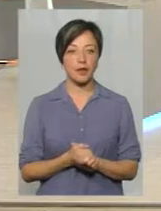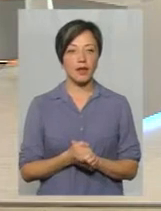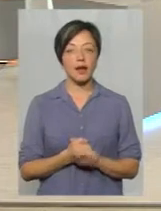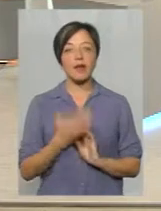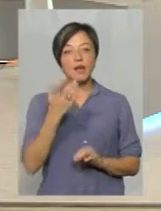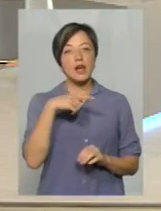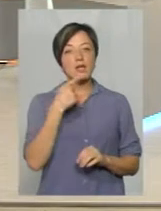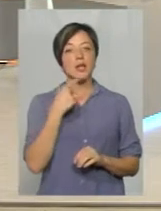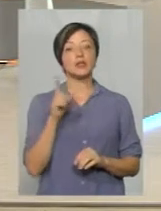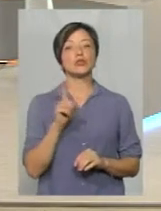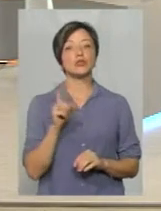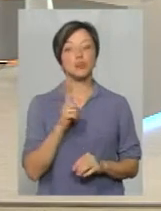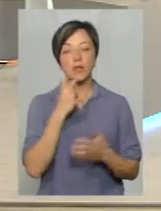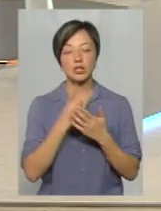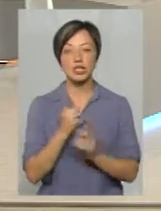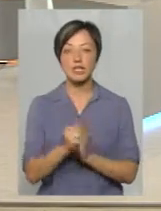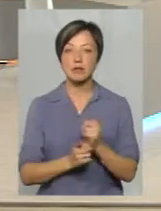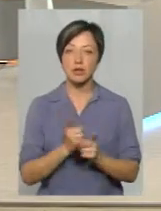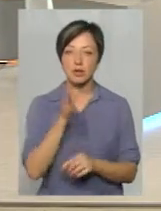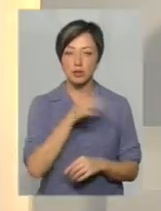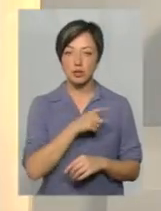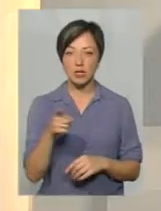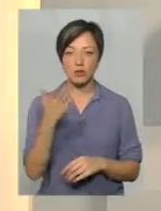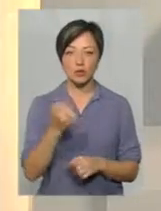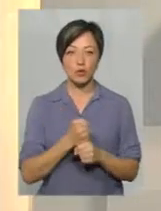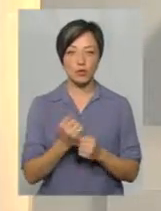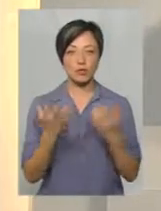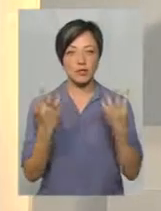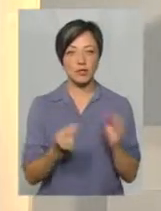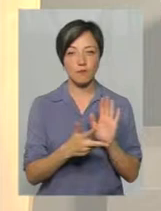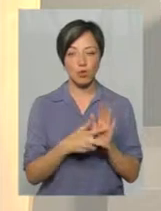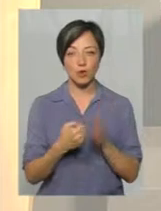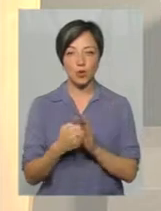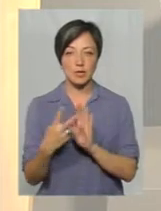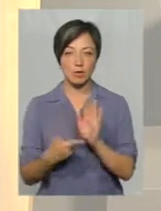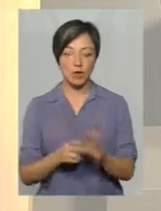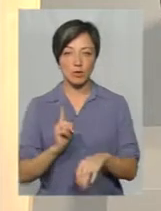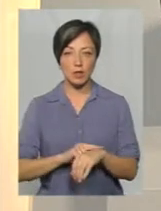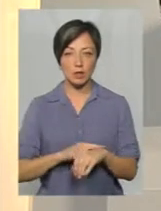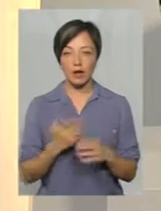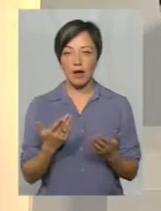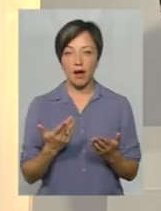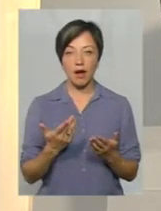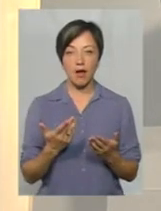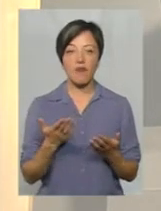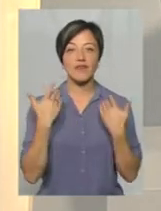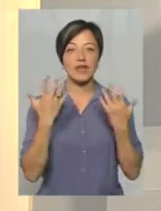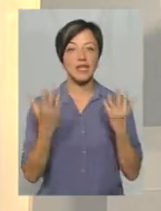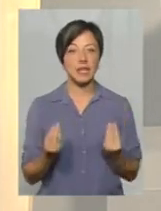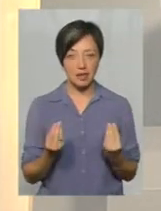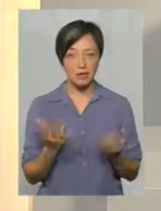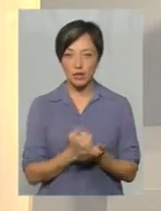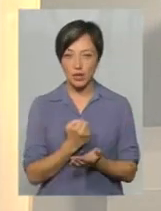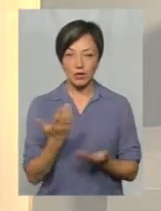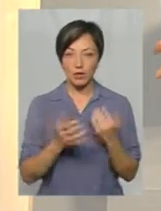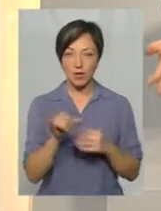що ви відзначаєте зміни от під час вашого робочого дня, там з 8 до 17. То у вихідні,